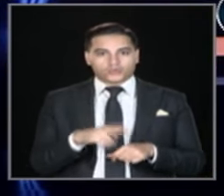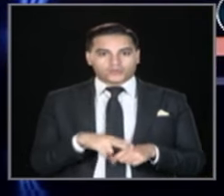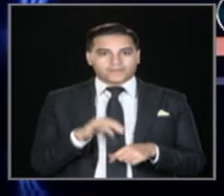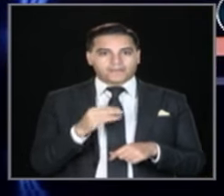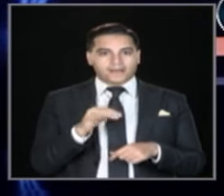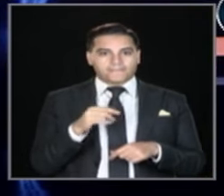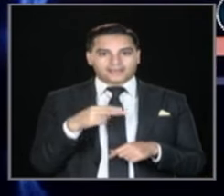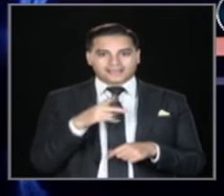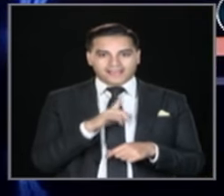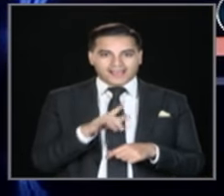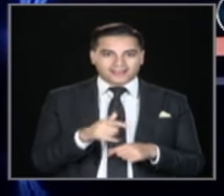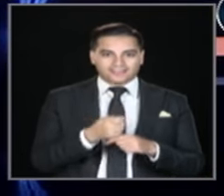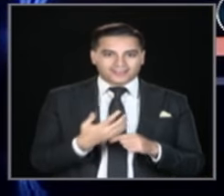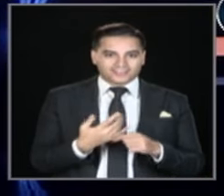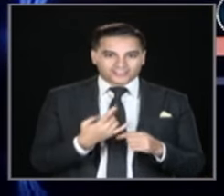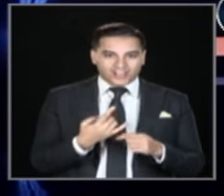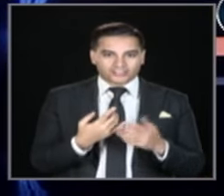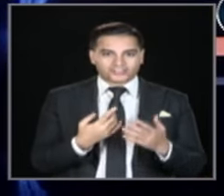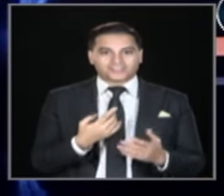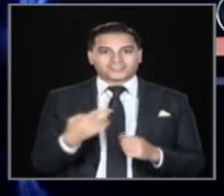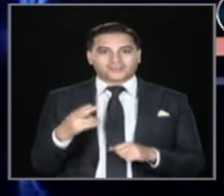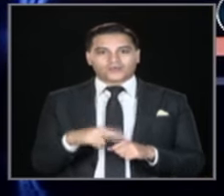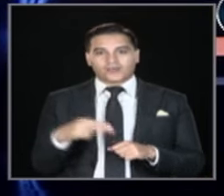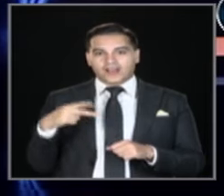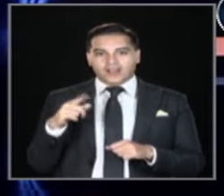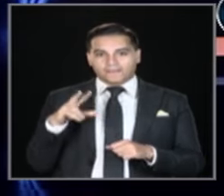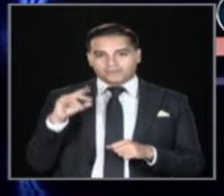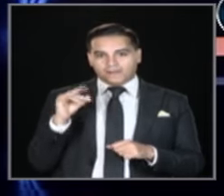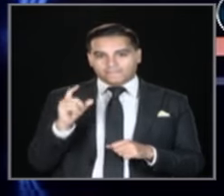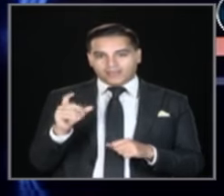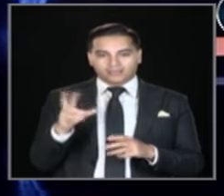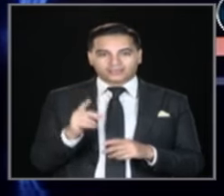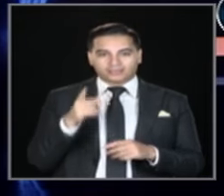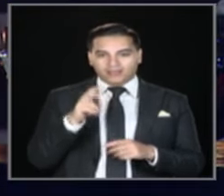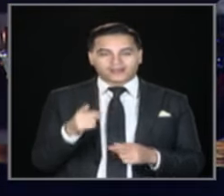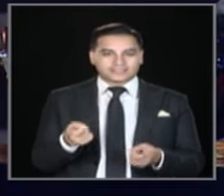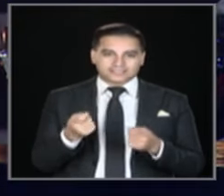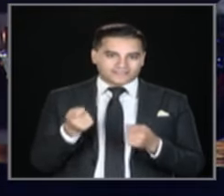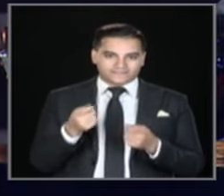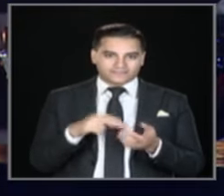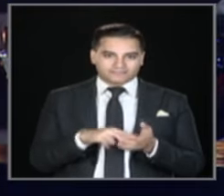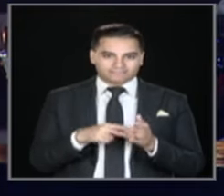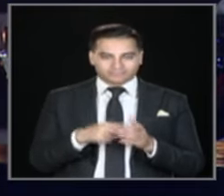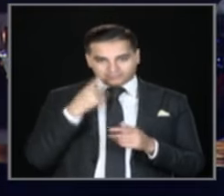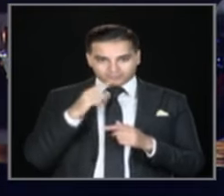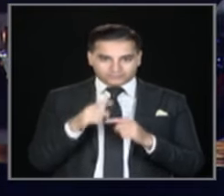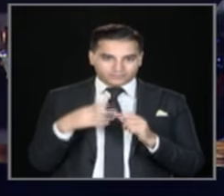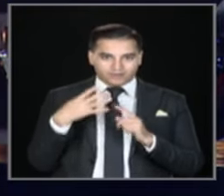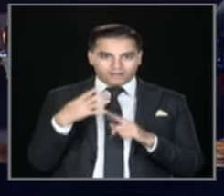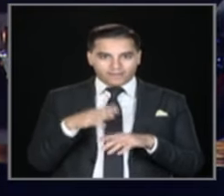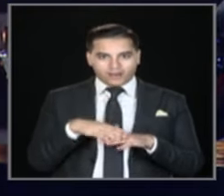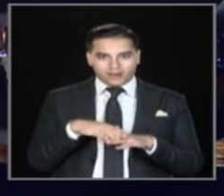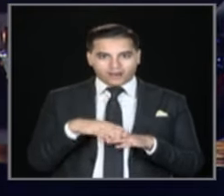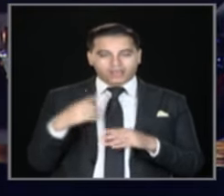محمد علي ناقص 10 عبد الرحمن طارق مافيش نقاط ودلوقتي مع الفقره الرابعه